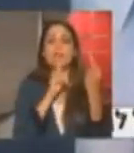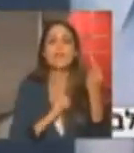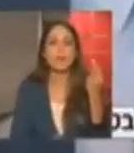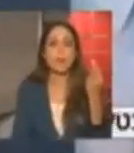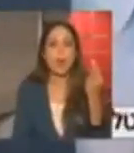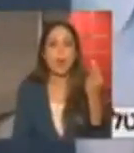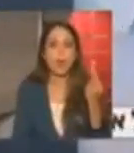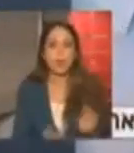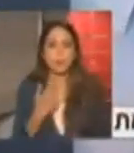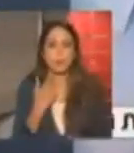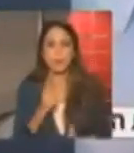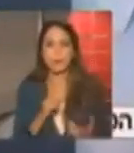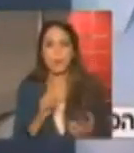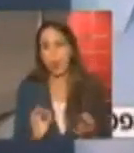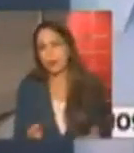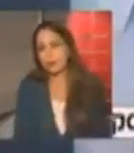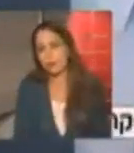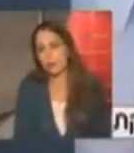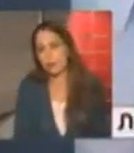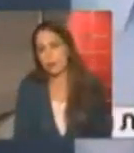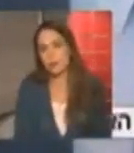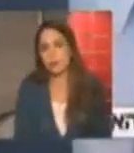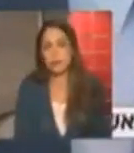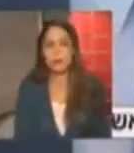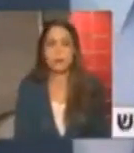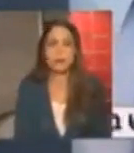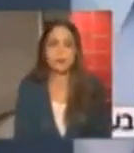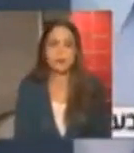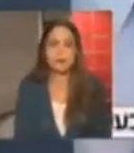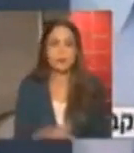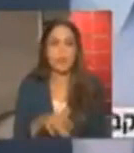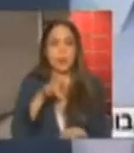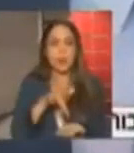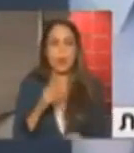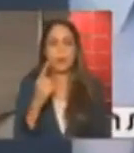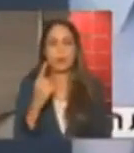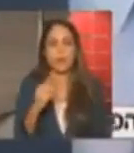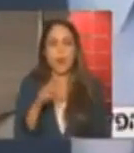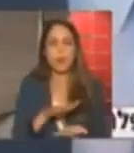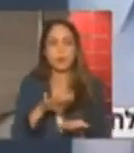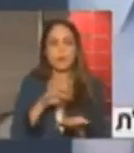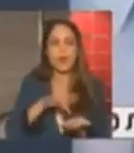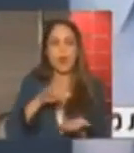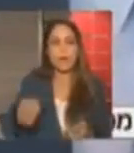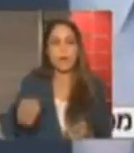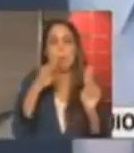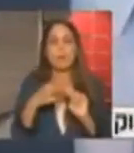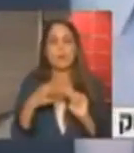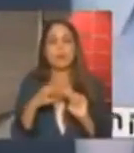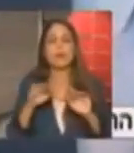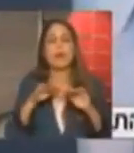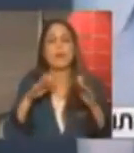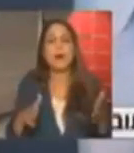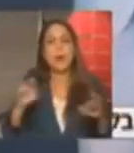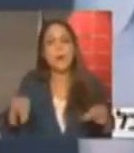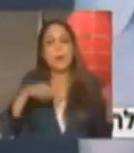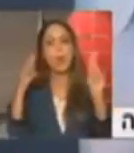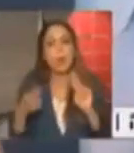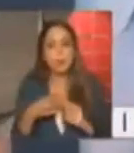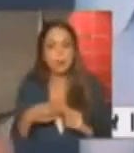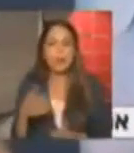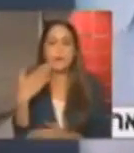חבר'ה, זה לא רציני. אבל המקום עצמו והזירה הבינלאומית והבמה הבינלאומית, במה שמדינת